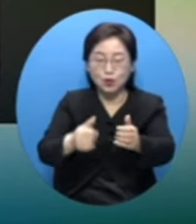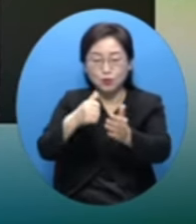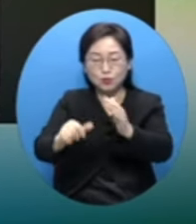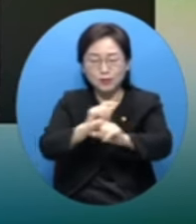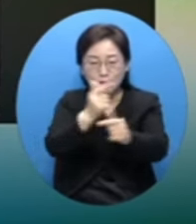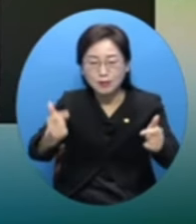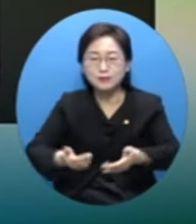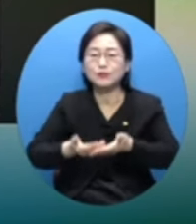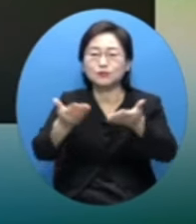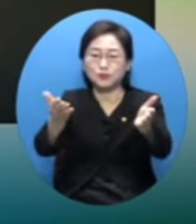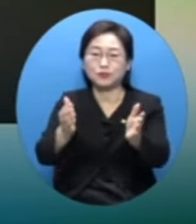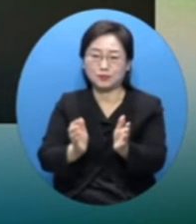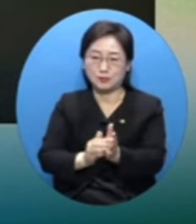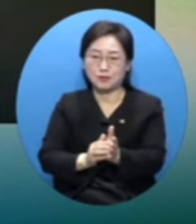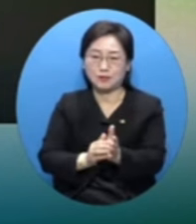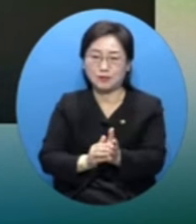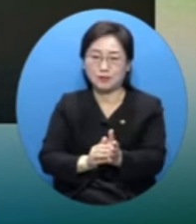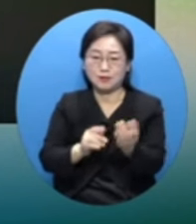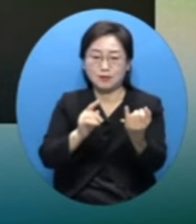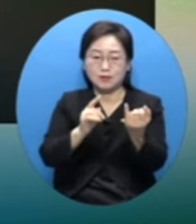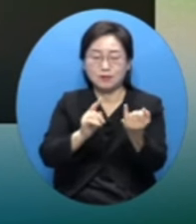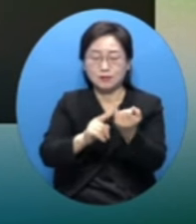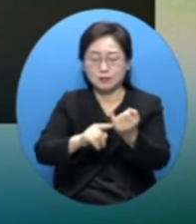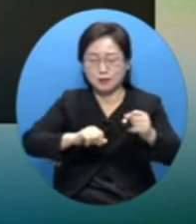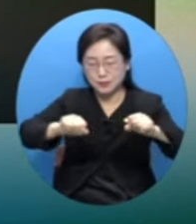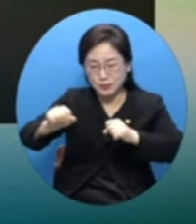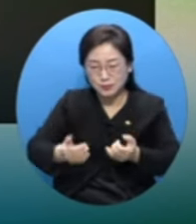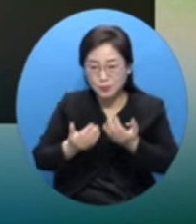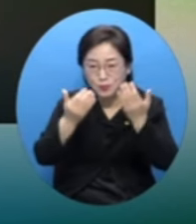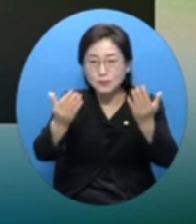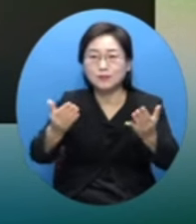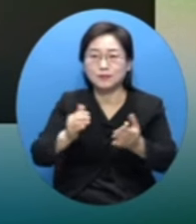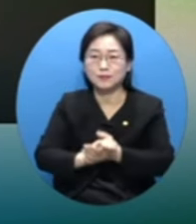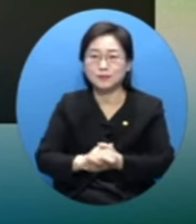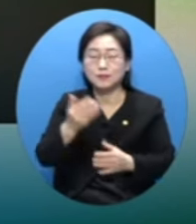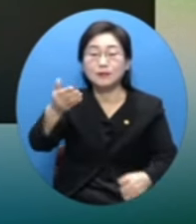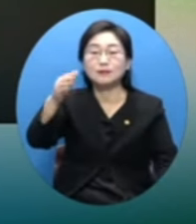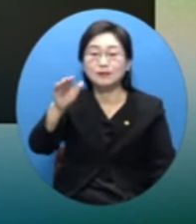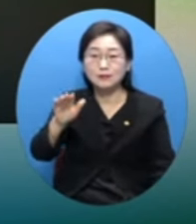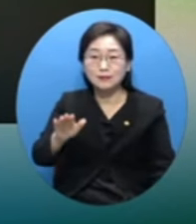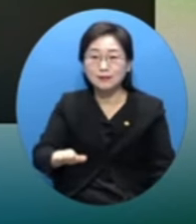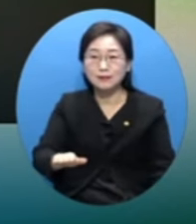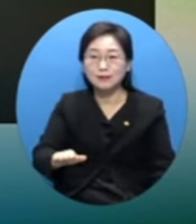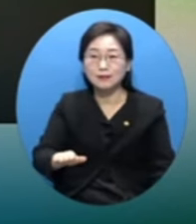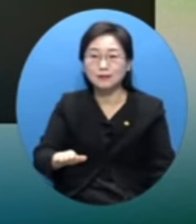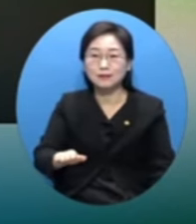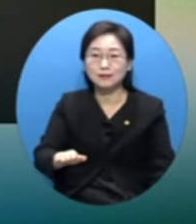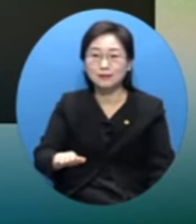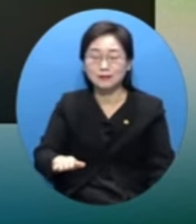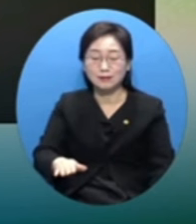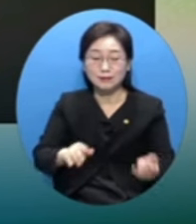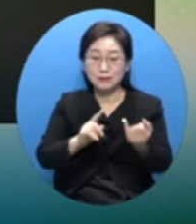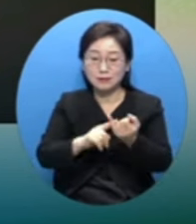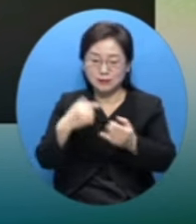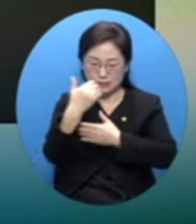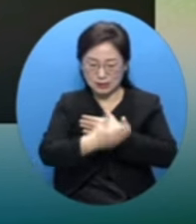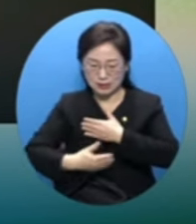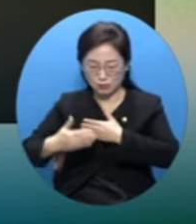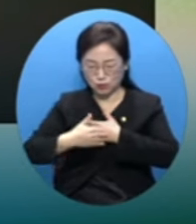전달하면서 그의 봉사활동을 펼쳤습니다. 그러나 자기 몸을 돌보지